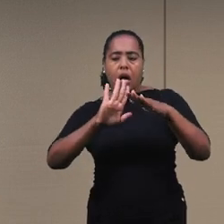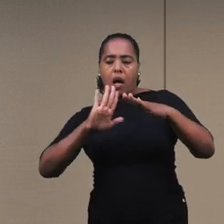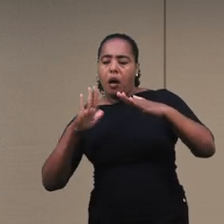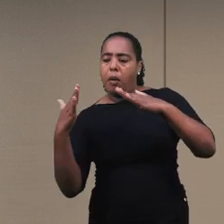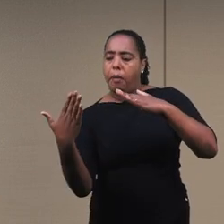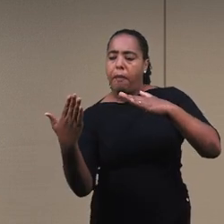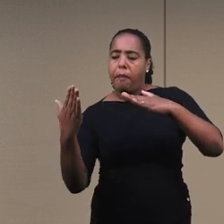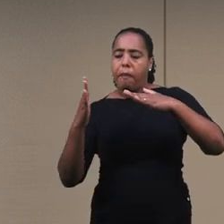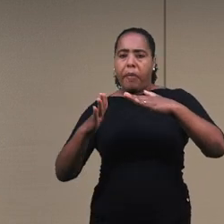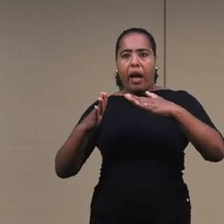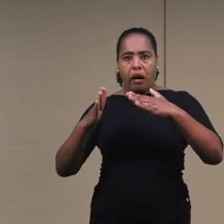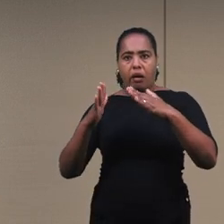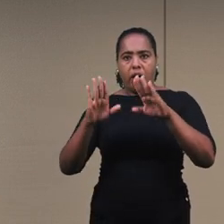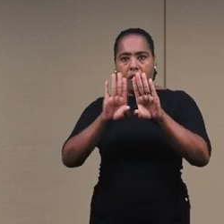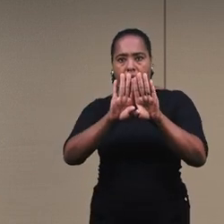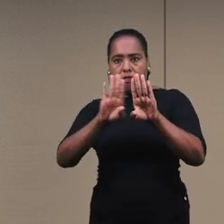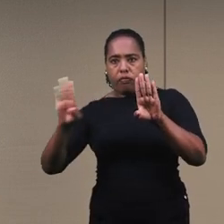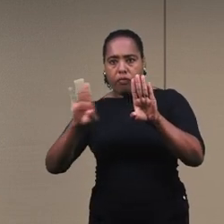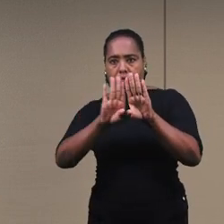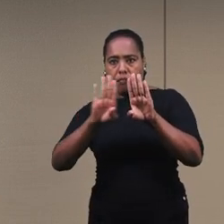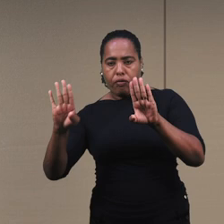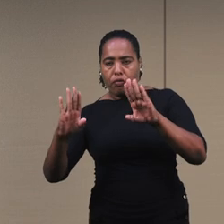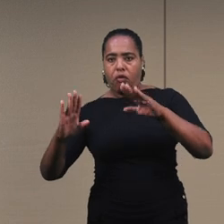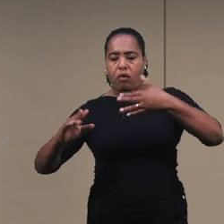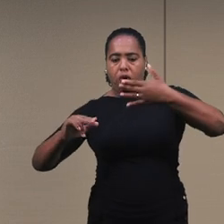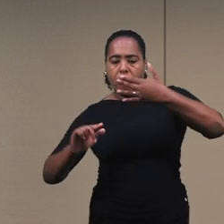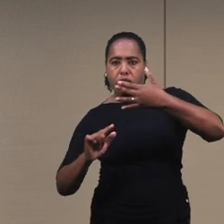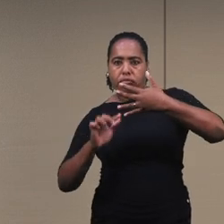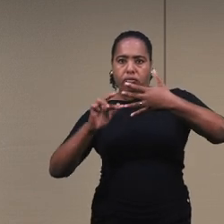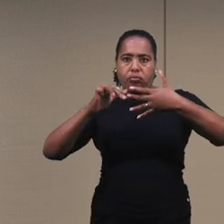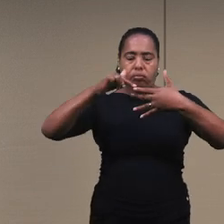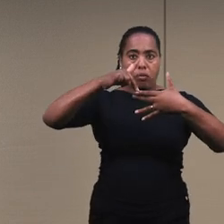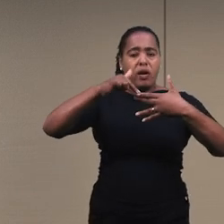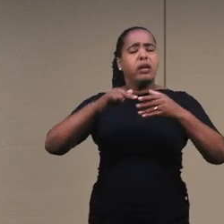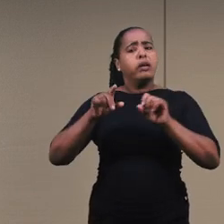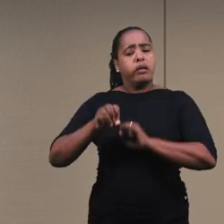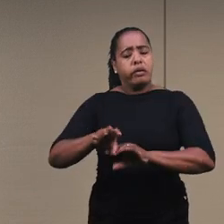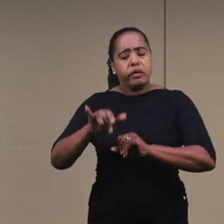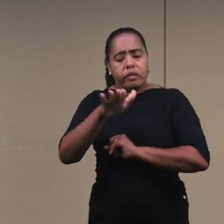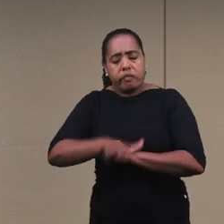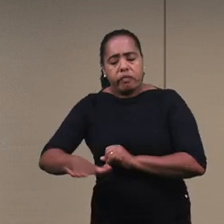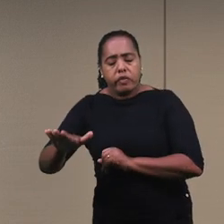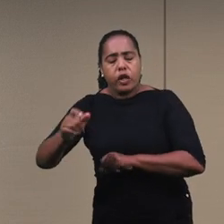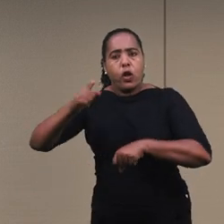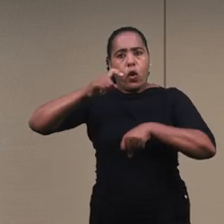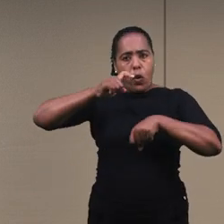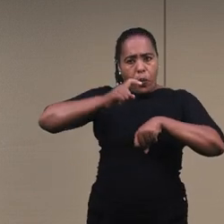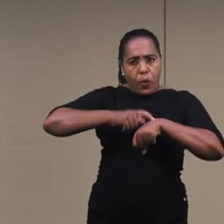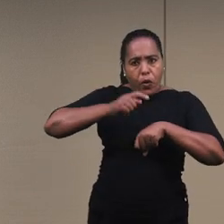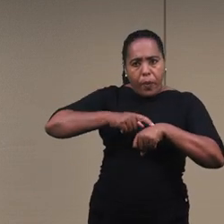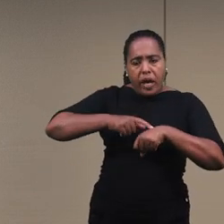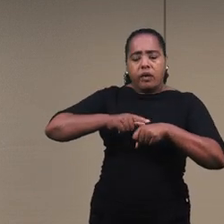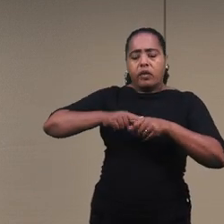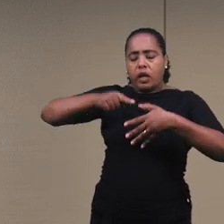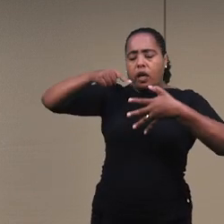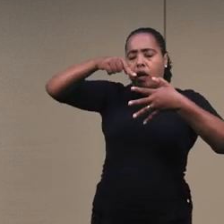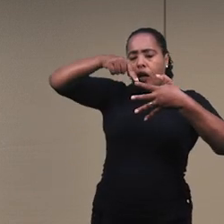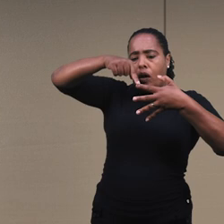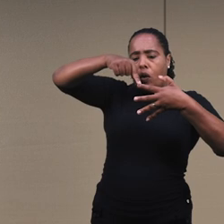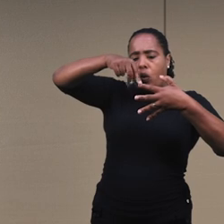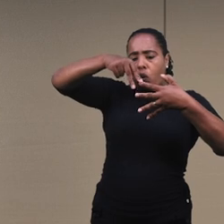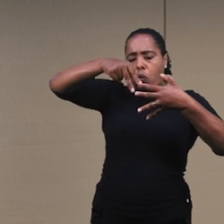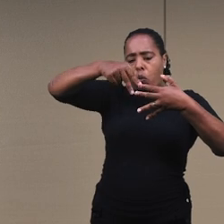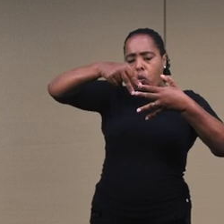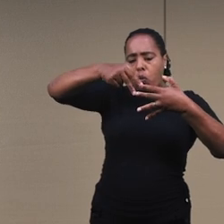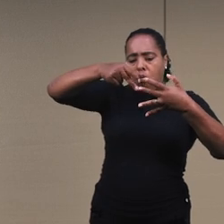enfants doivent avoir une portière dans les escaliers. Enseignez à votre enfant que quand elle va descendre donc une